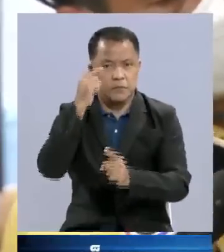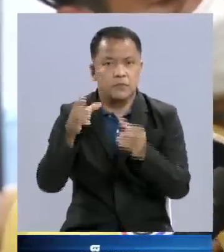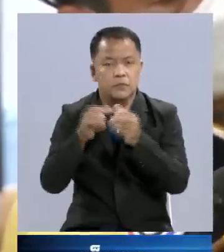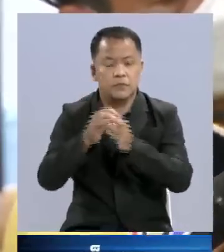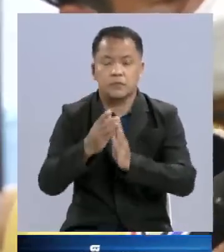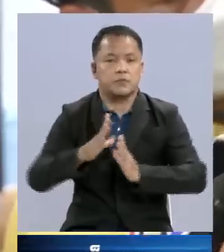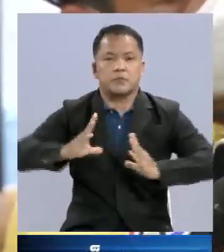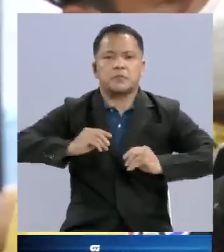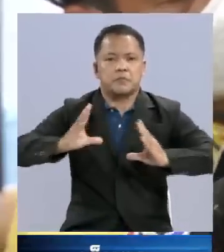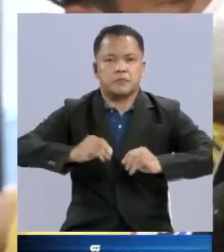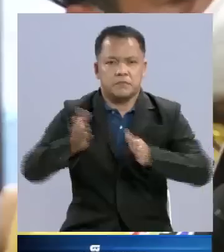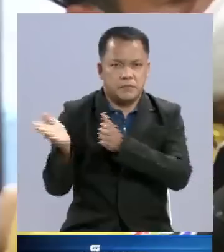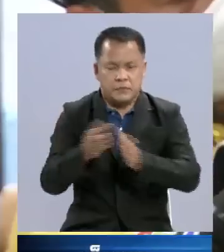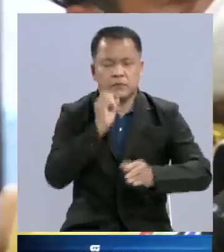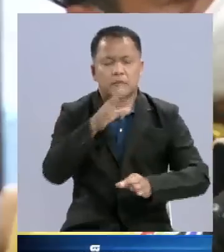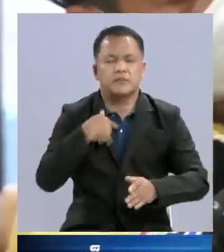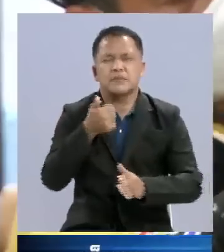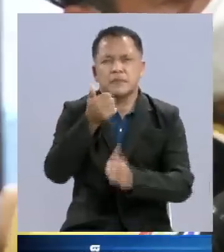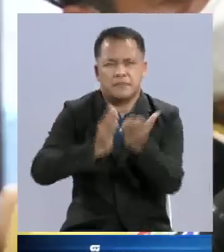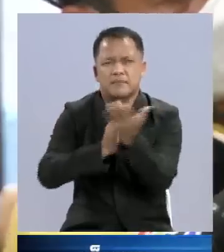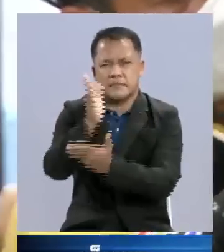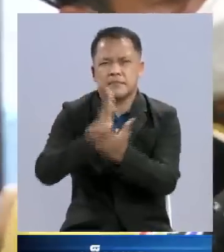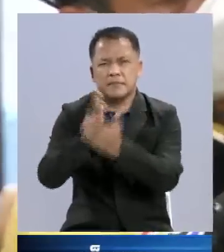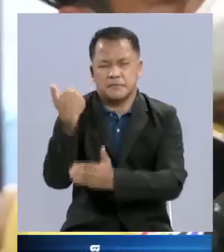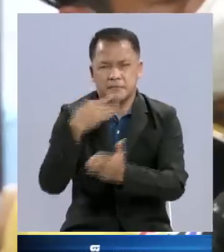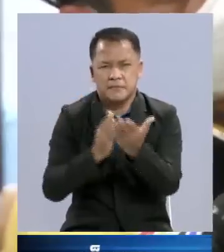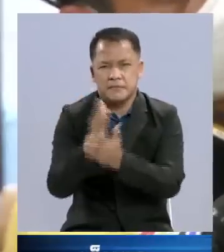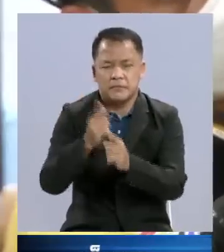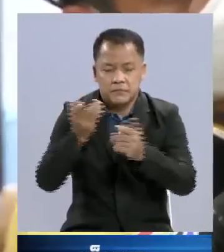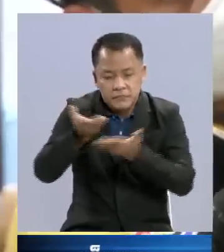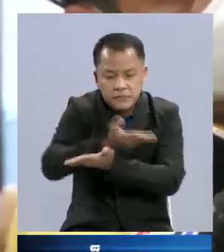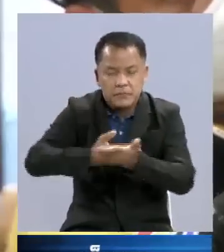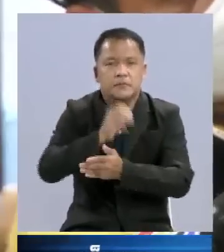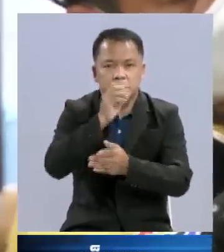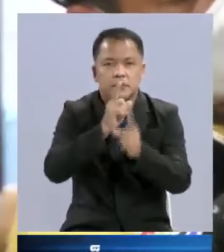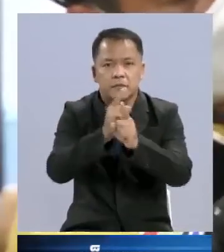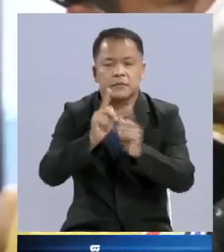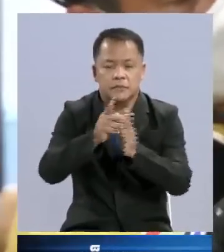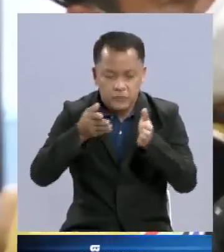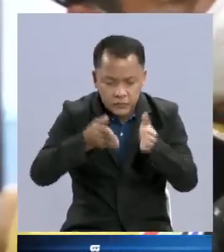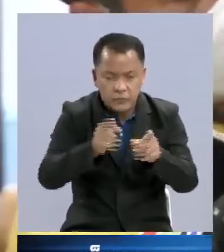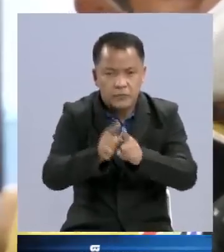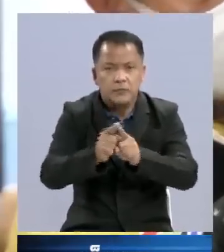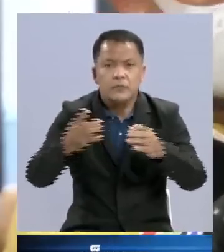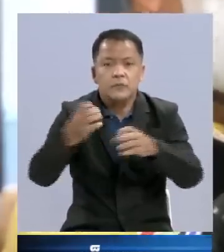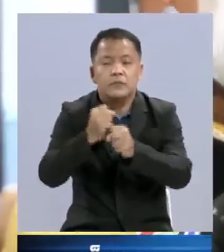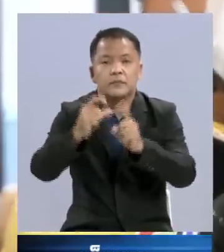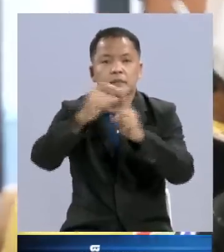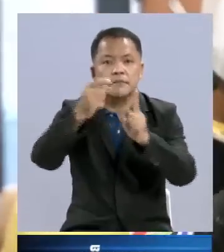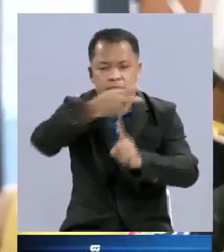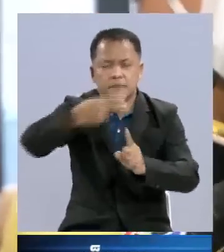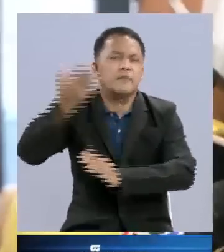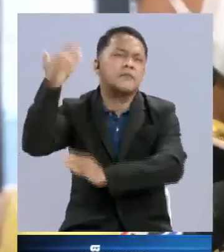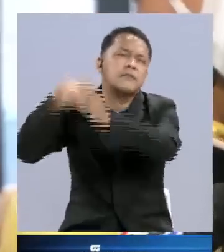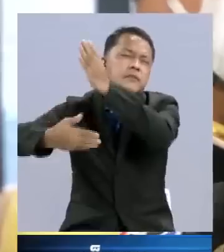นที่ไม่เห็นด้วย ใช่แต่ว่าก็มีคนบอกว่าโอ๊ยยังไงก็รอดเหมือนกันนะครับแล้วก็พิจารณาอย่างที่คุณบอกเลยอะเรื่องของเจตนารมณ์รวมไปถึงคำวินิจฉัยเก่